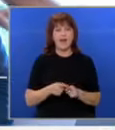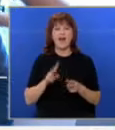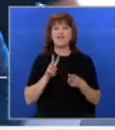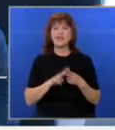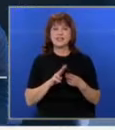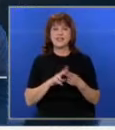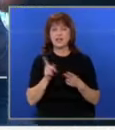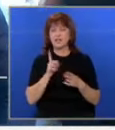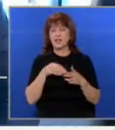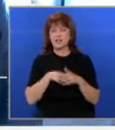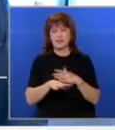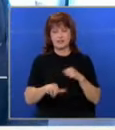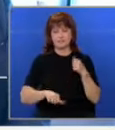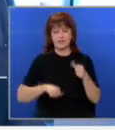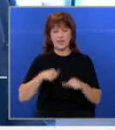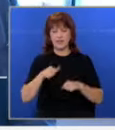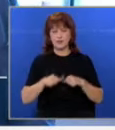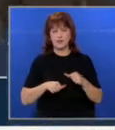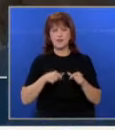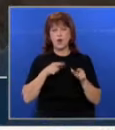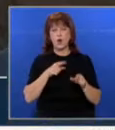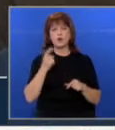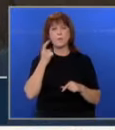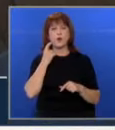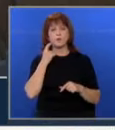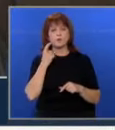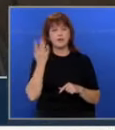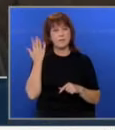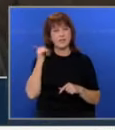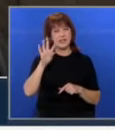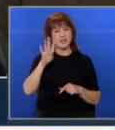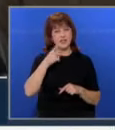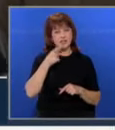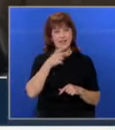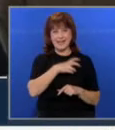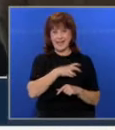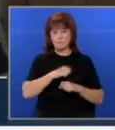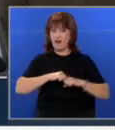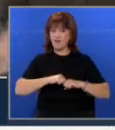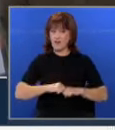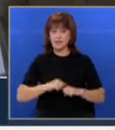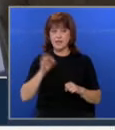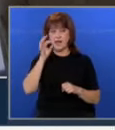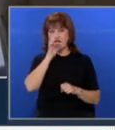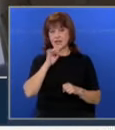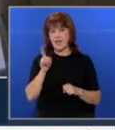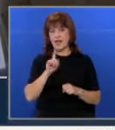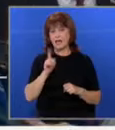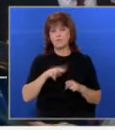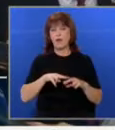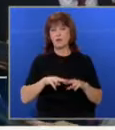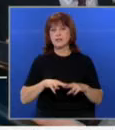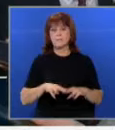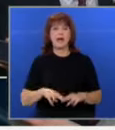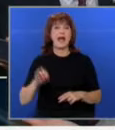Василев не скригнава си от думите на Бойко Борисов, че преди 4 години, когато ГЕРБ бяха на власт, не е имало забавяне на